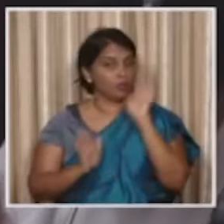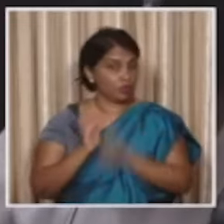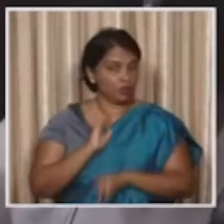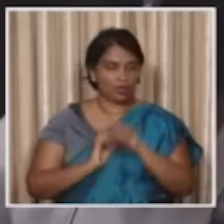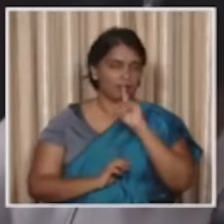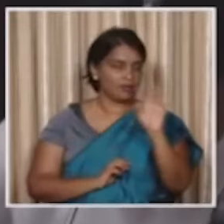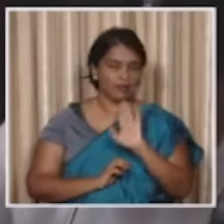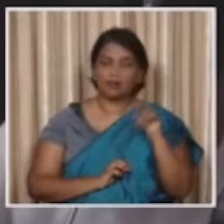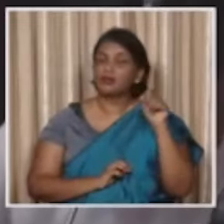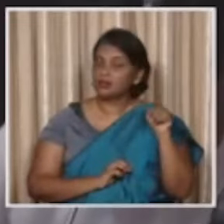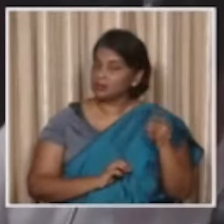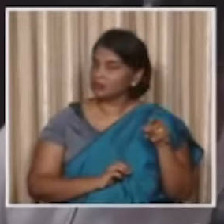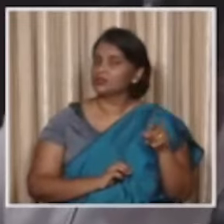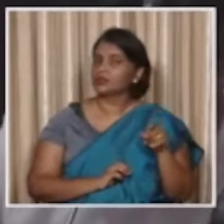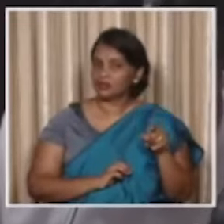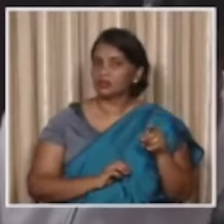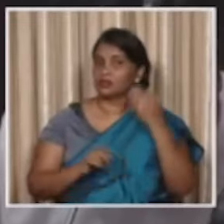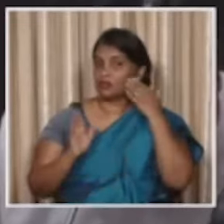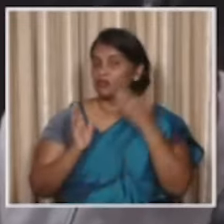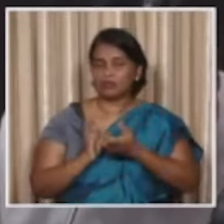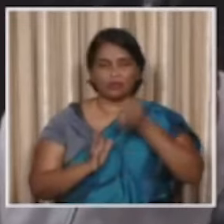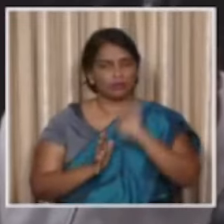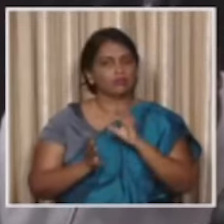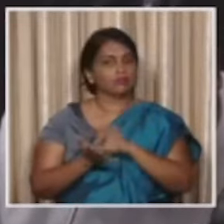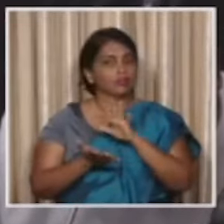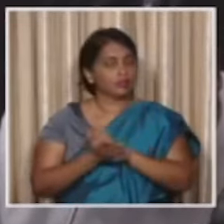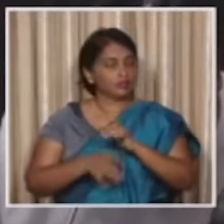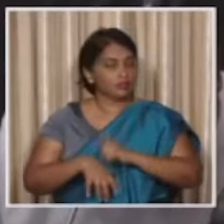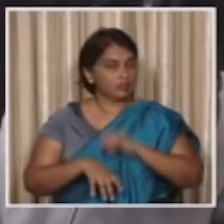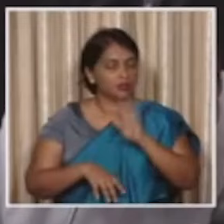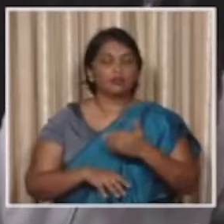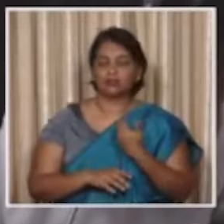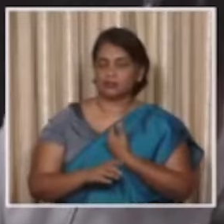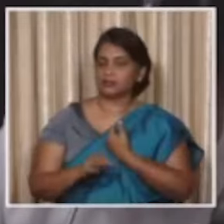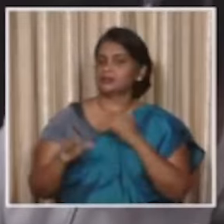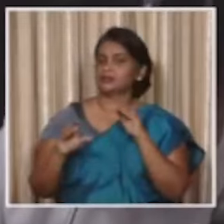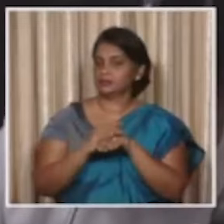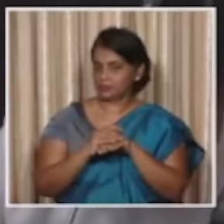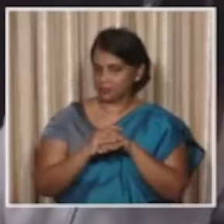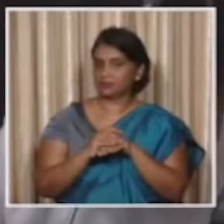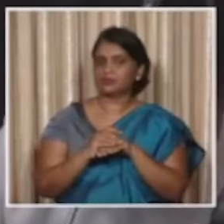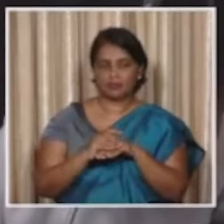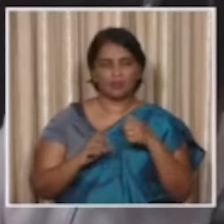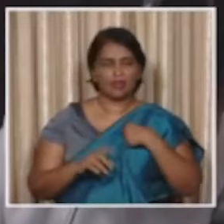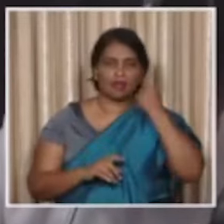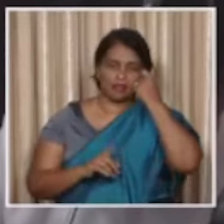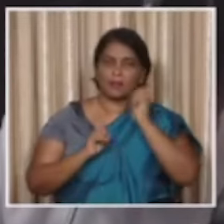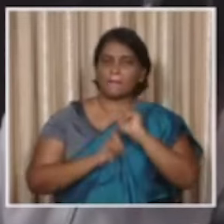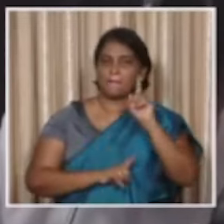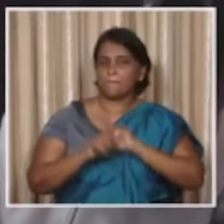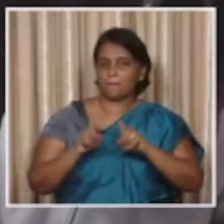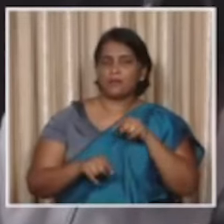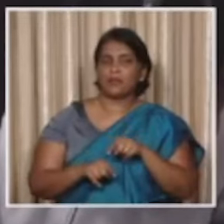ඕන කියලා. හැබැයි ඒ පිළිබඳව තීන්දුව ගන්න අවස්ථාවේ මමත් හිටියේ මගේත් මතේ වුණේ